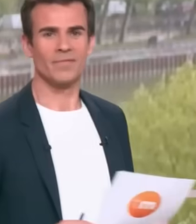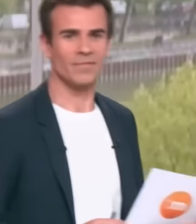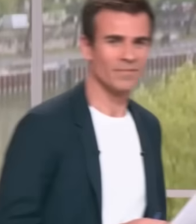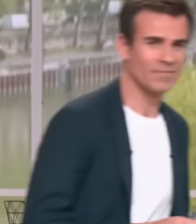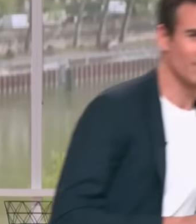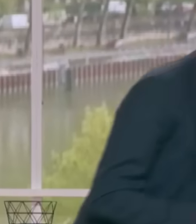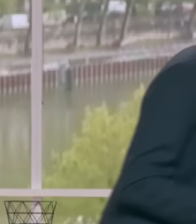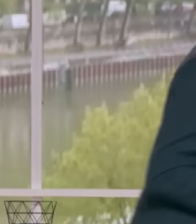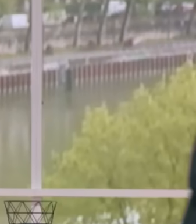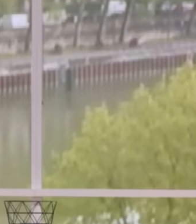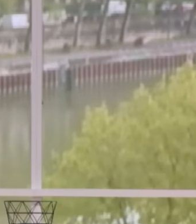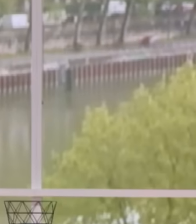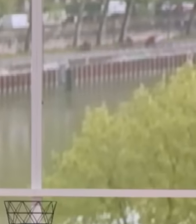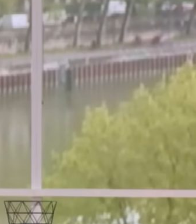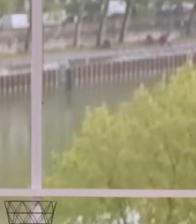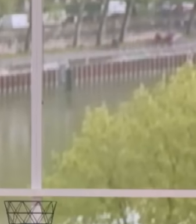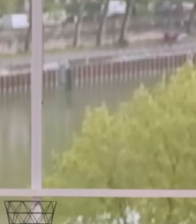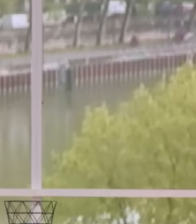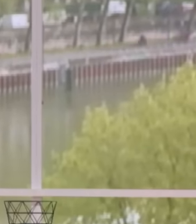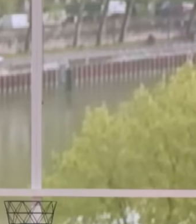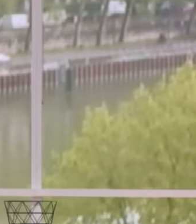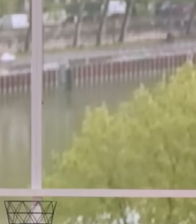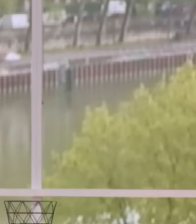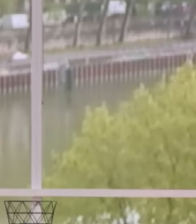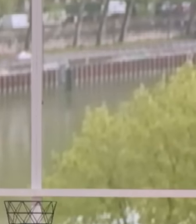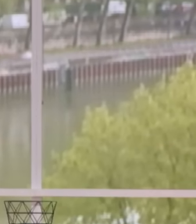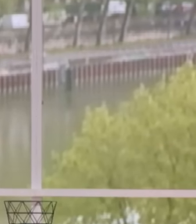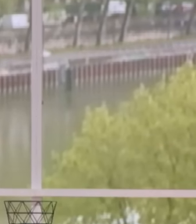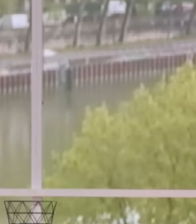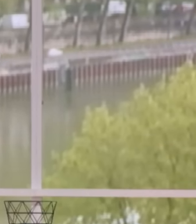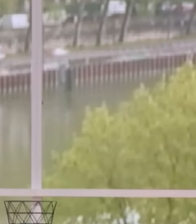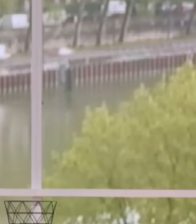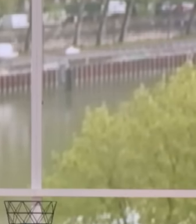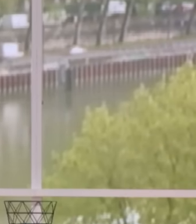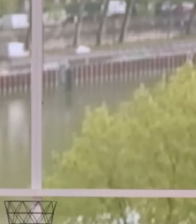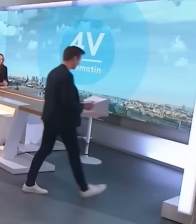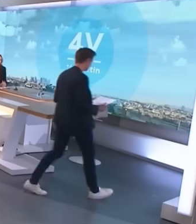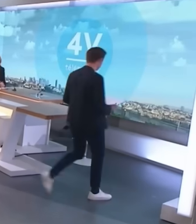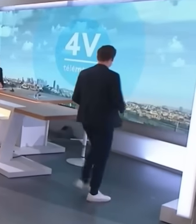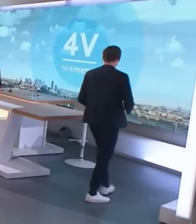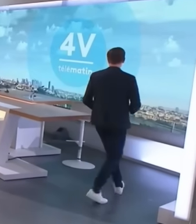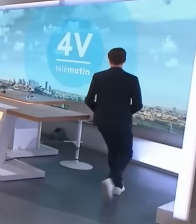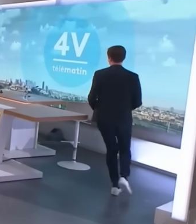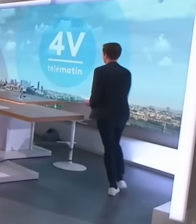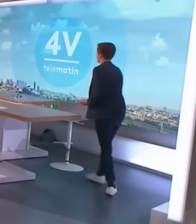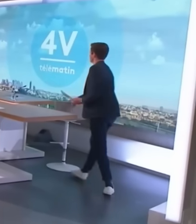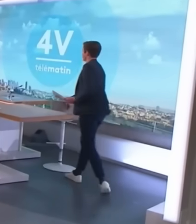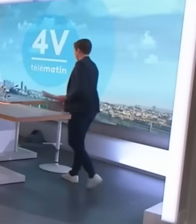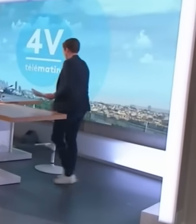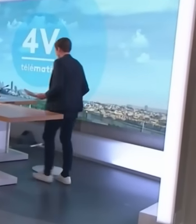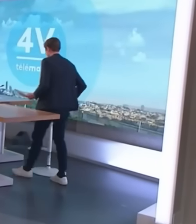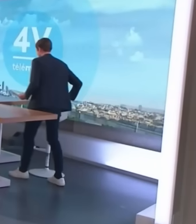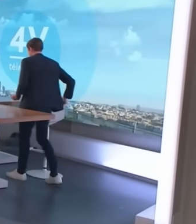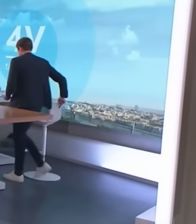recevez ce matin Marion Maréchal, tête de liste Reconquête aux élections européennes.